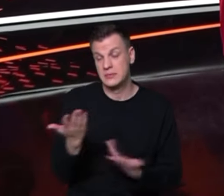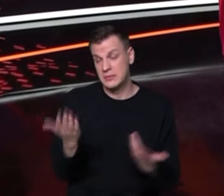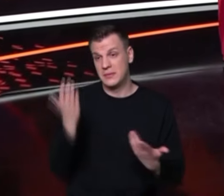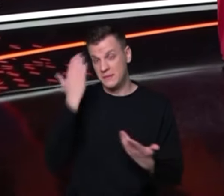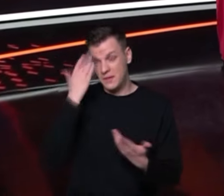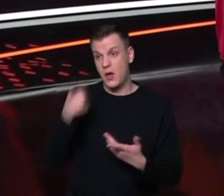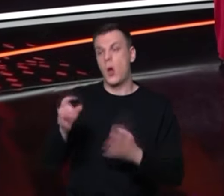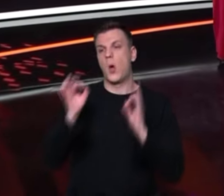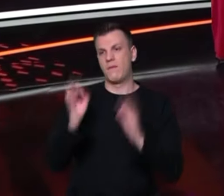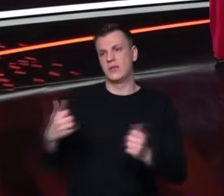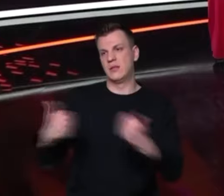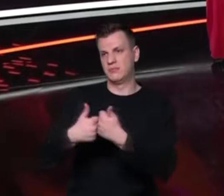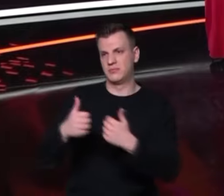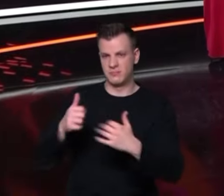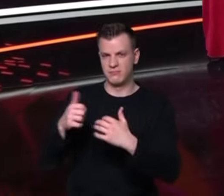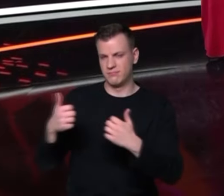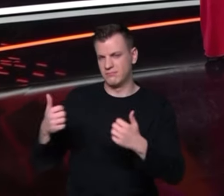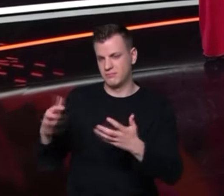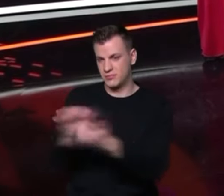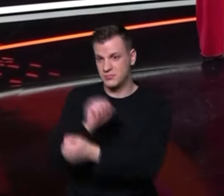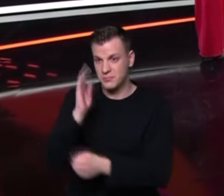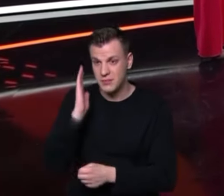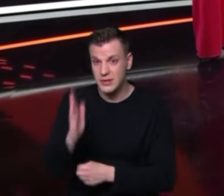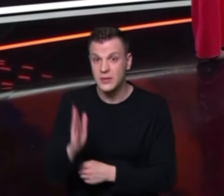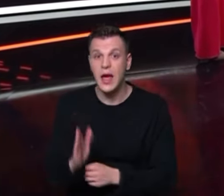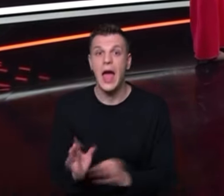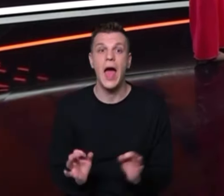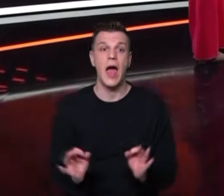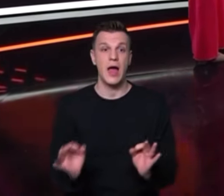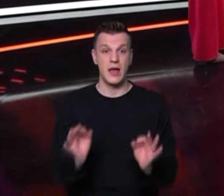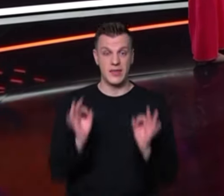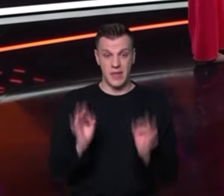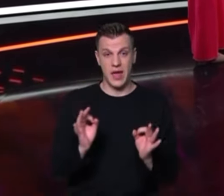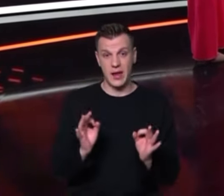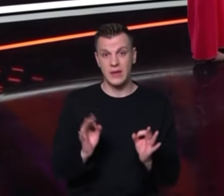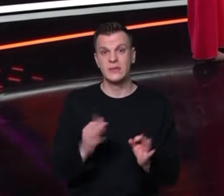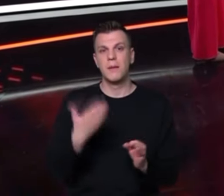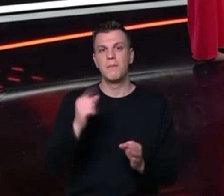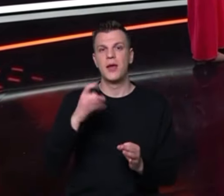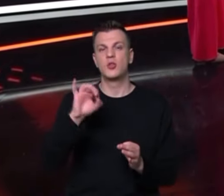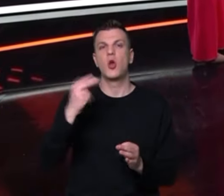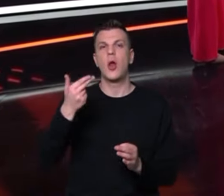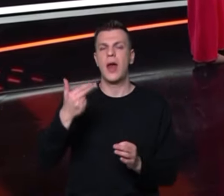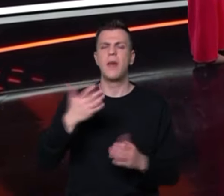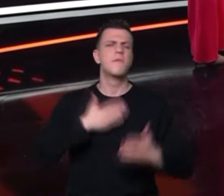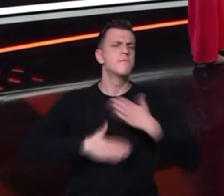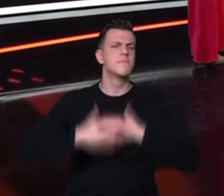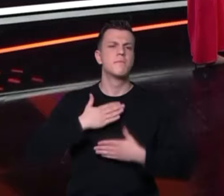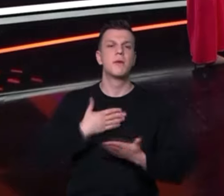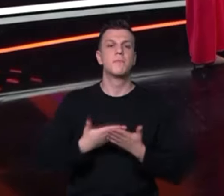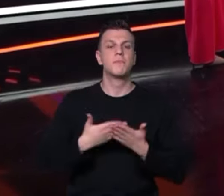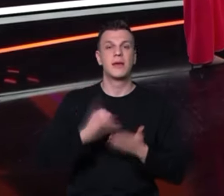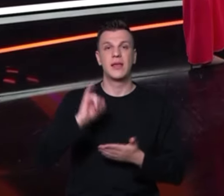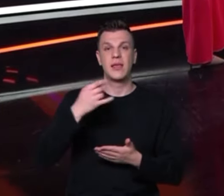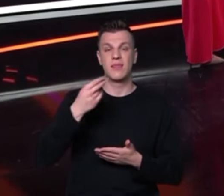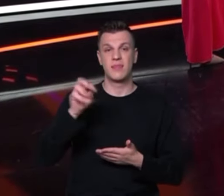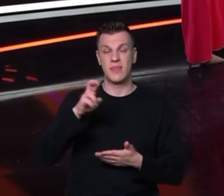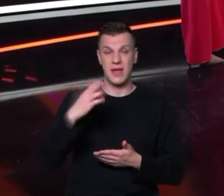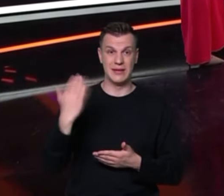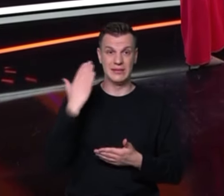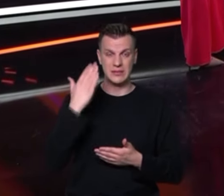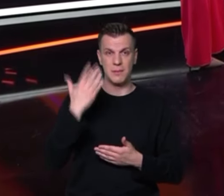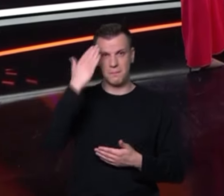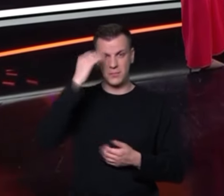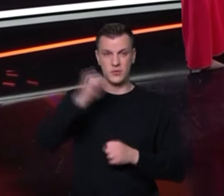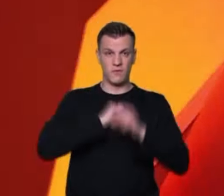walka oficjalna. A teraz spojrzymy na to, jak świętuje Mediolan, ponieważ tydzień temu Inter zdobył Mistrzostwo Włoch,